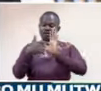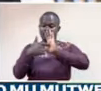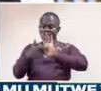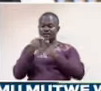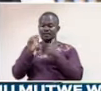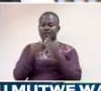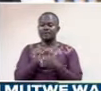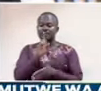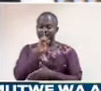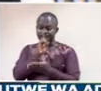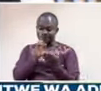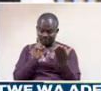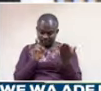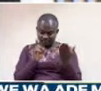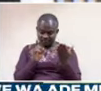abantu